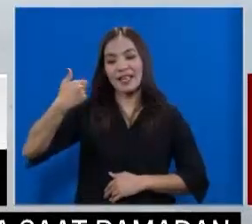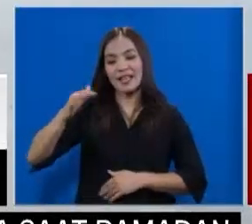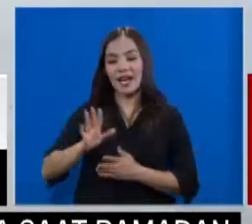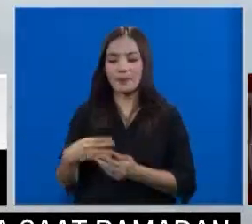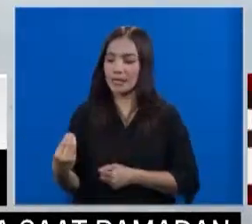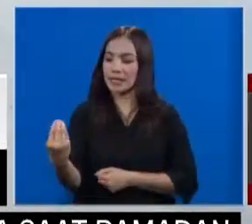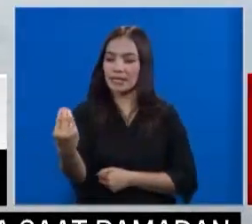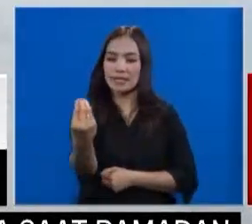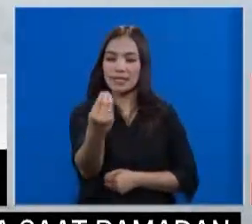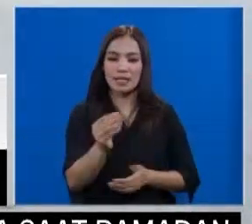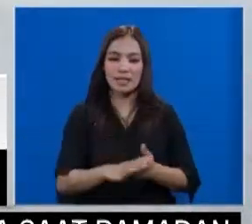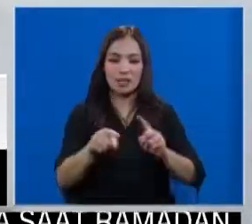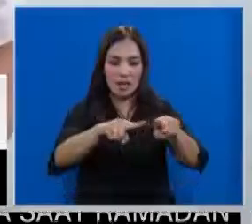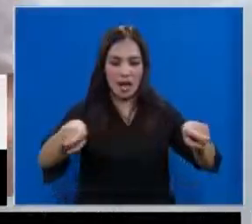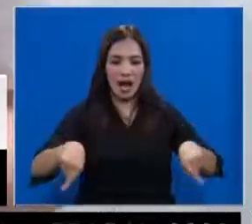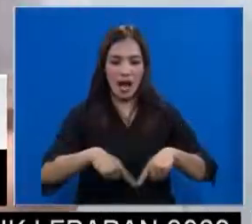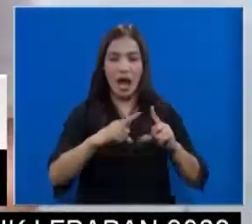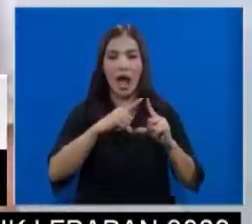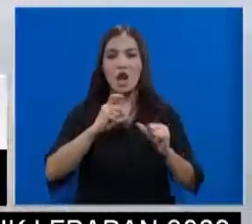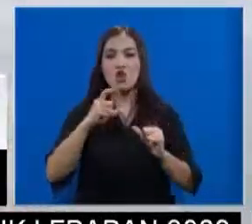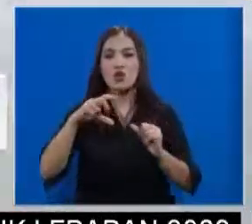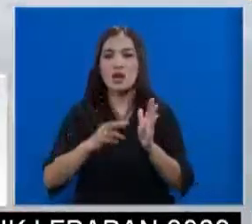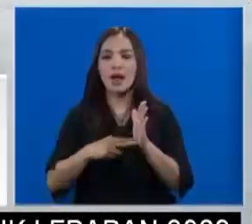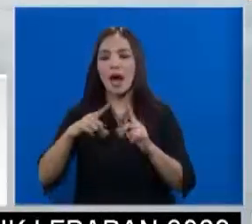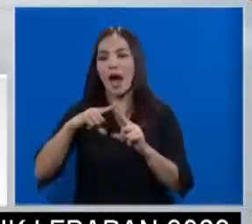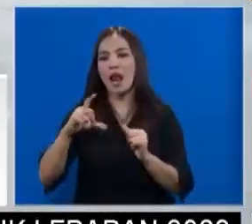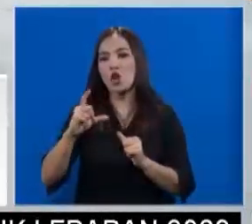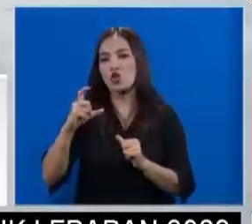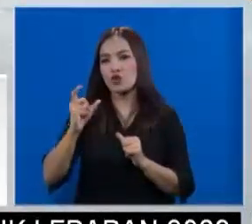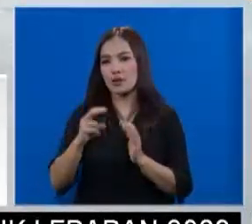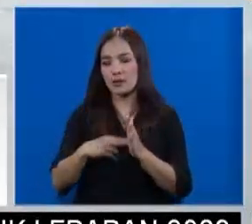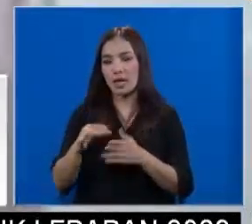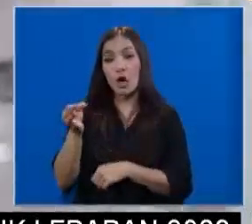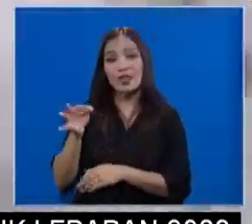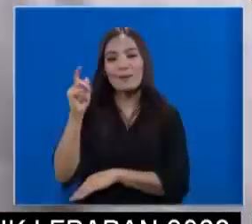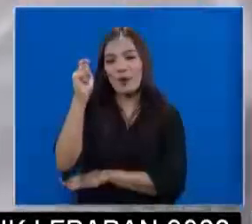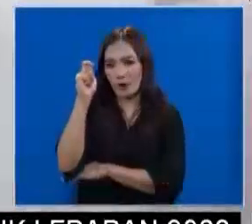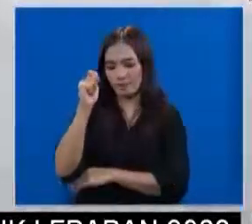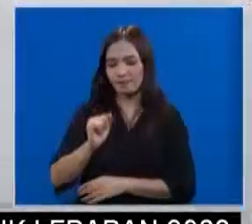alun-alun. Wah, pasti nostalgia banget. Arif Kurniawan, Himawan Amri, Bogor, Jawa Barat.